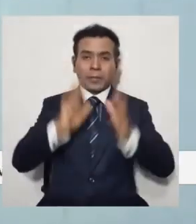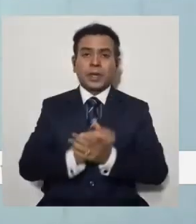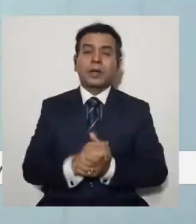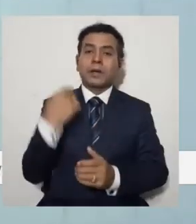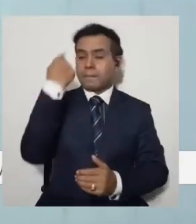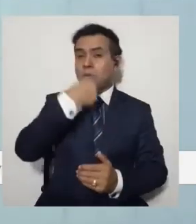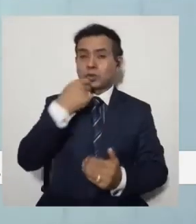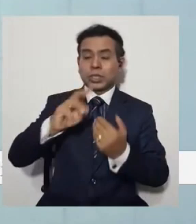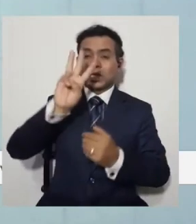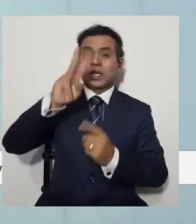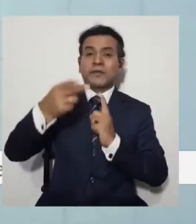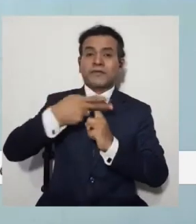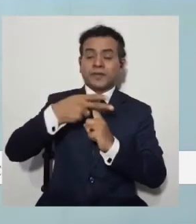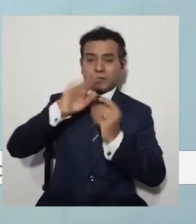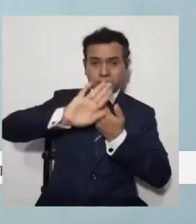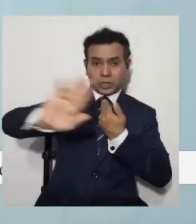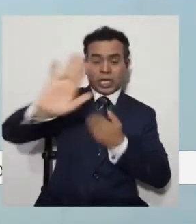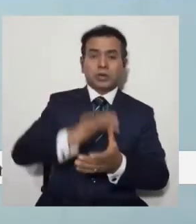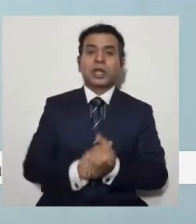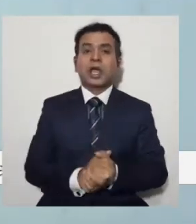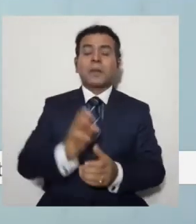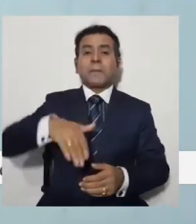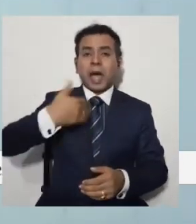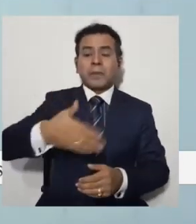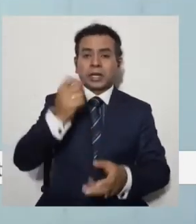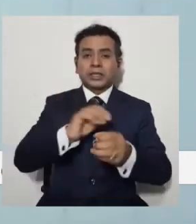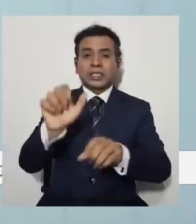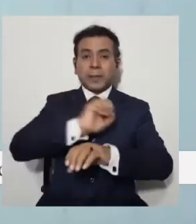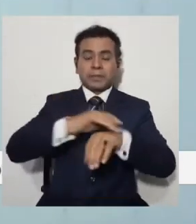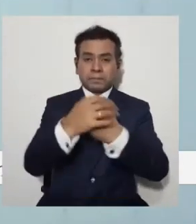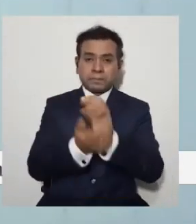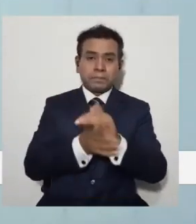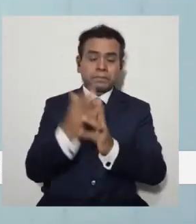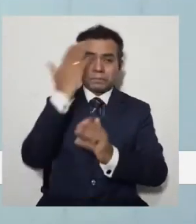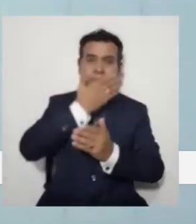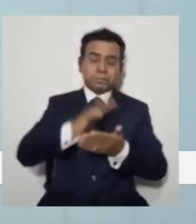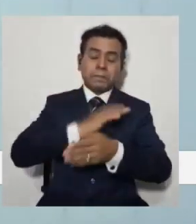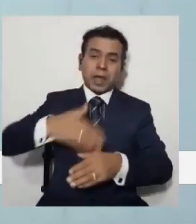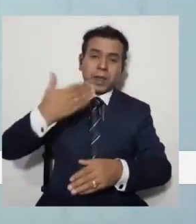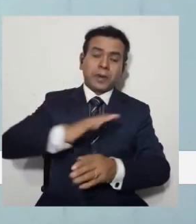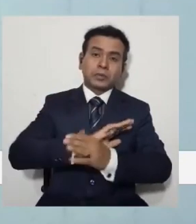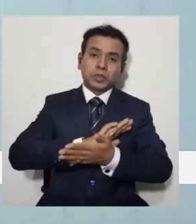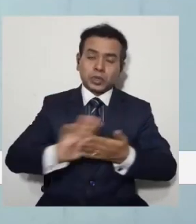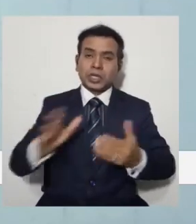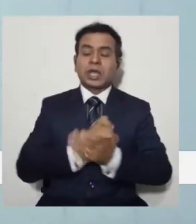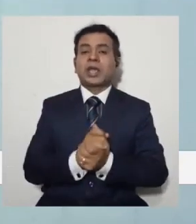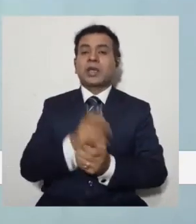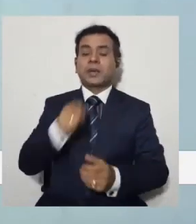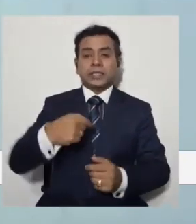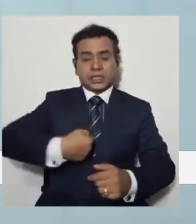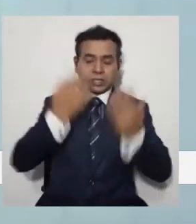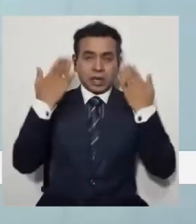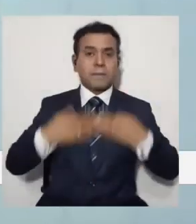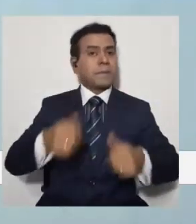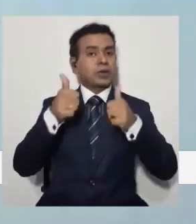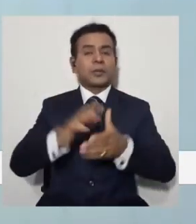ধুন, এই স্বাস্থ্যবিধিগুলো অবশ্যই মেনে চলবেন, নিজে সুস্থ থাকবেন এবং আপনার পরিবারের সদস্যদের সুস্থ রাখতে